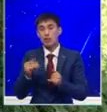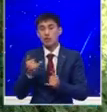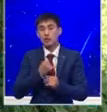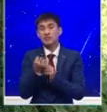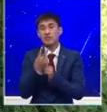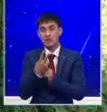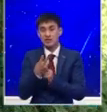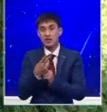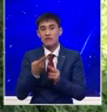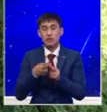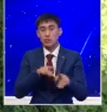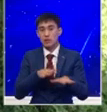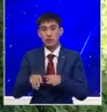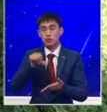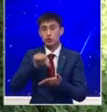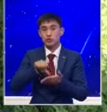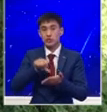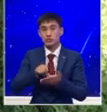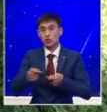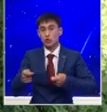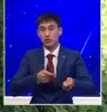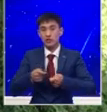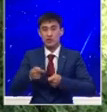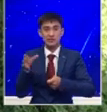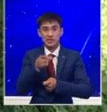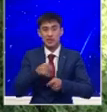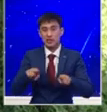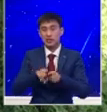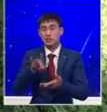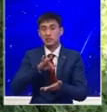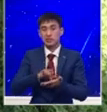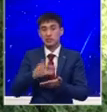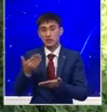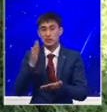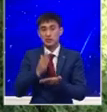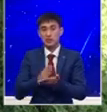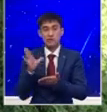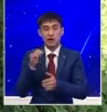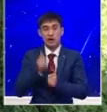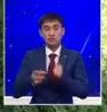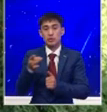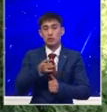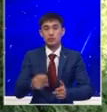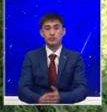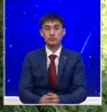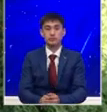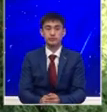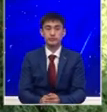12 в этом мероприятии принимали участие руководители всех подобных центров они имеются Почти в каждом